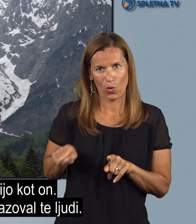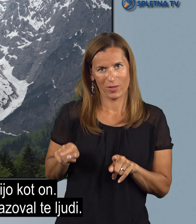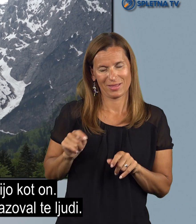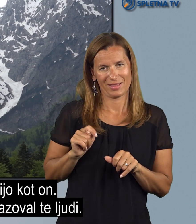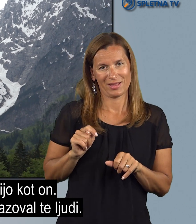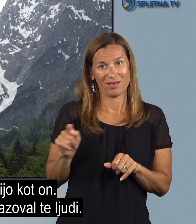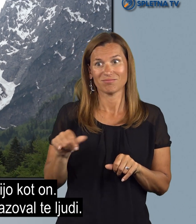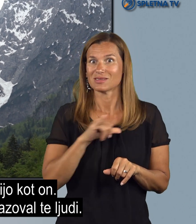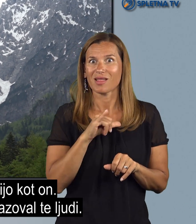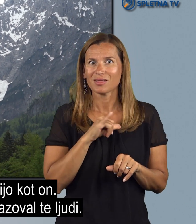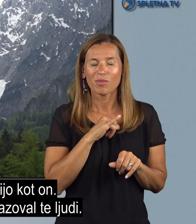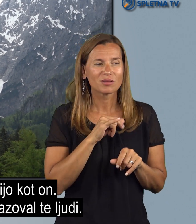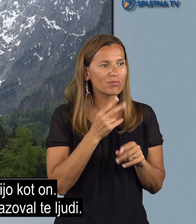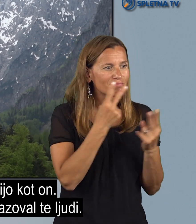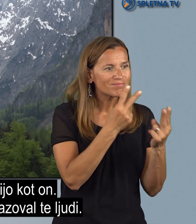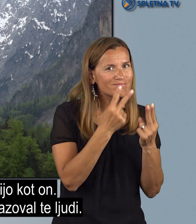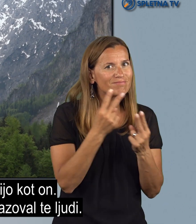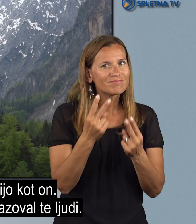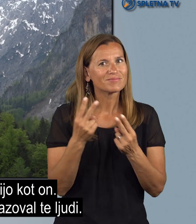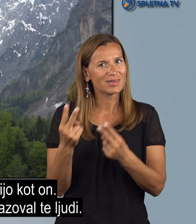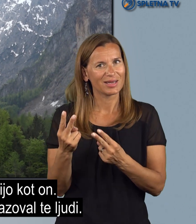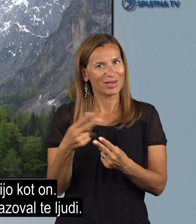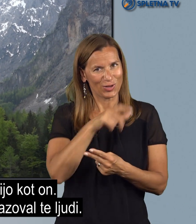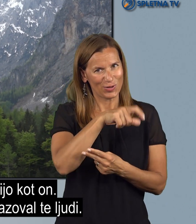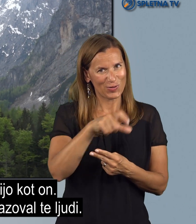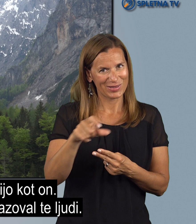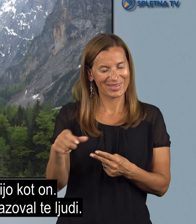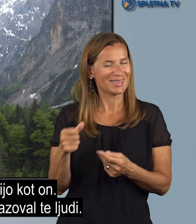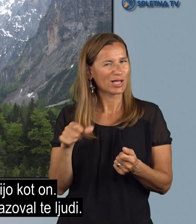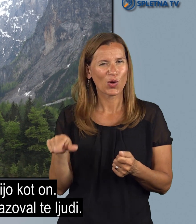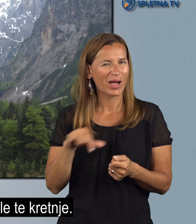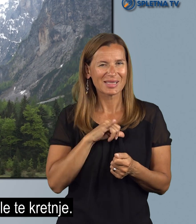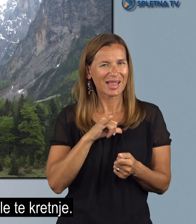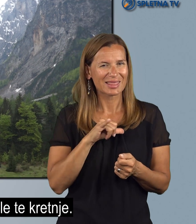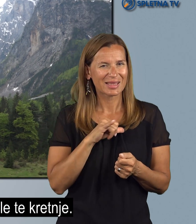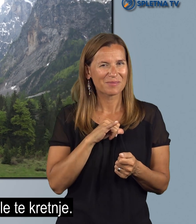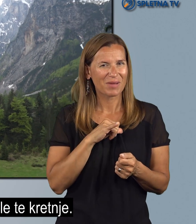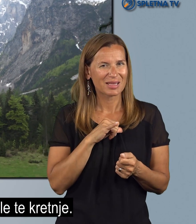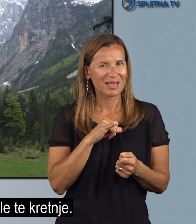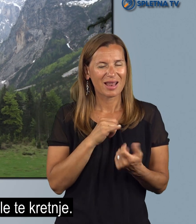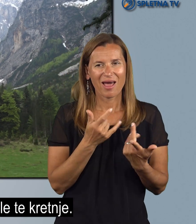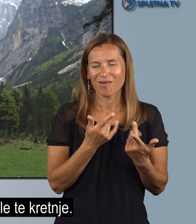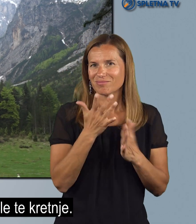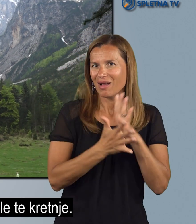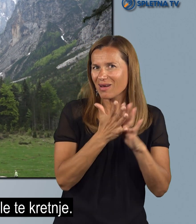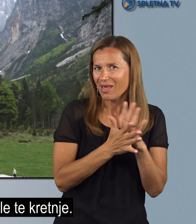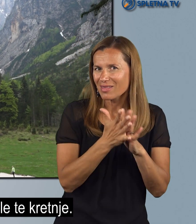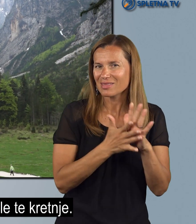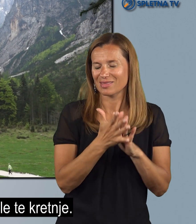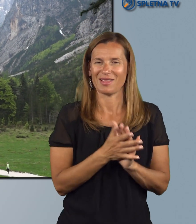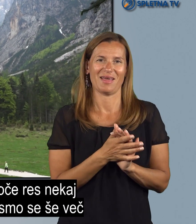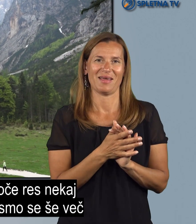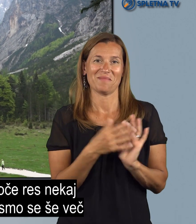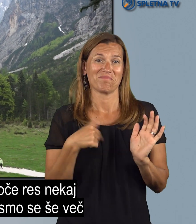Z zanimanjem je pogledoval te ljudi, zelo ga je zanimala te kretnje.